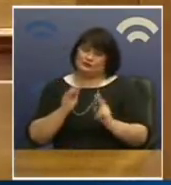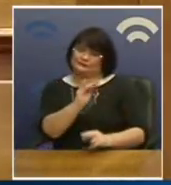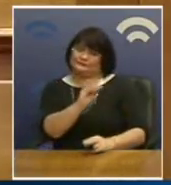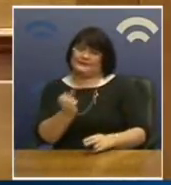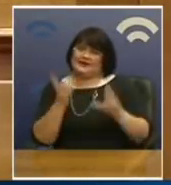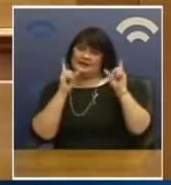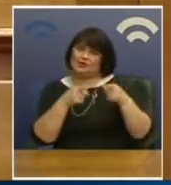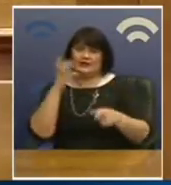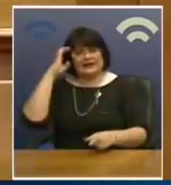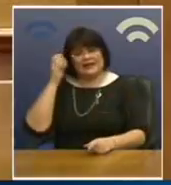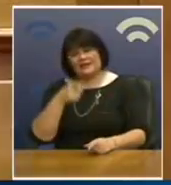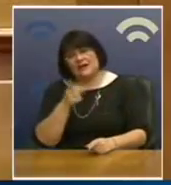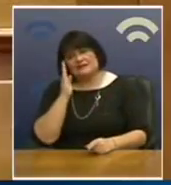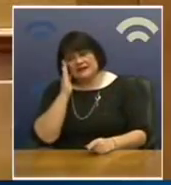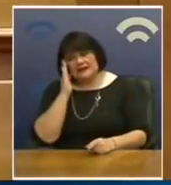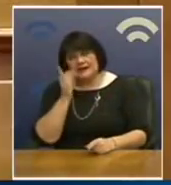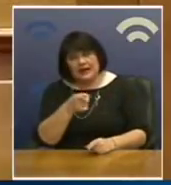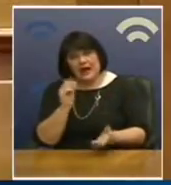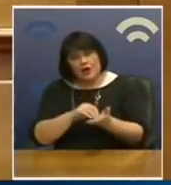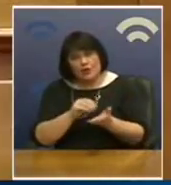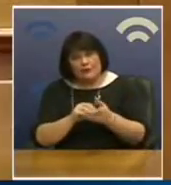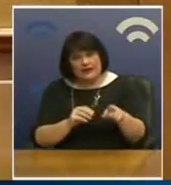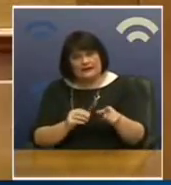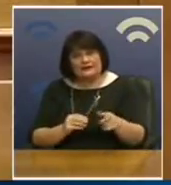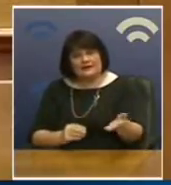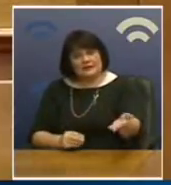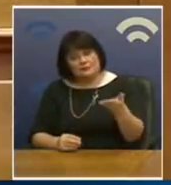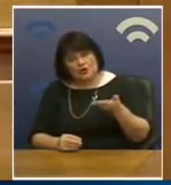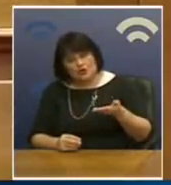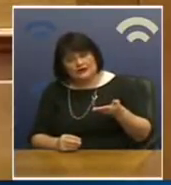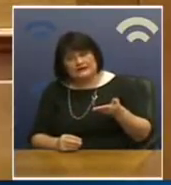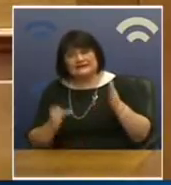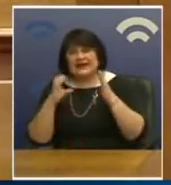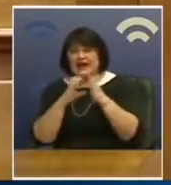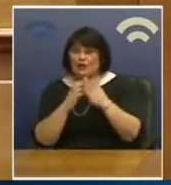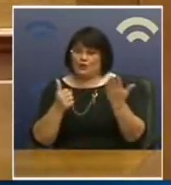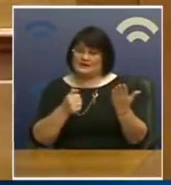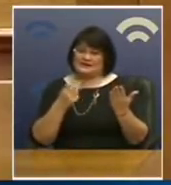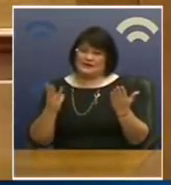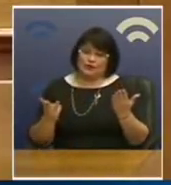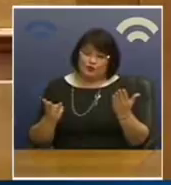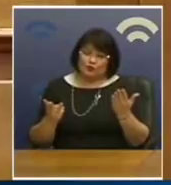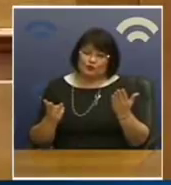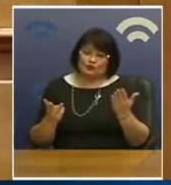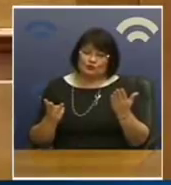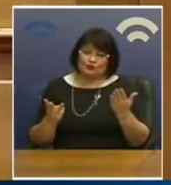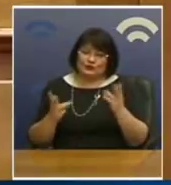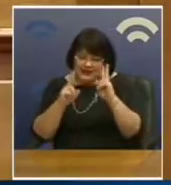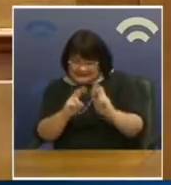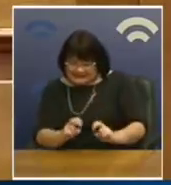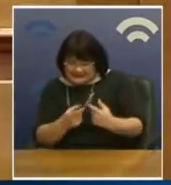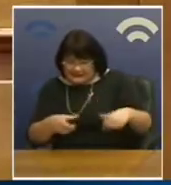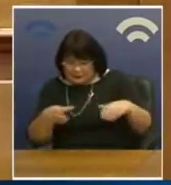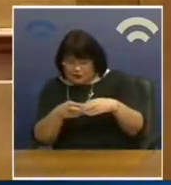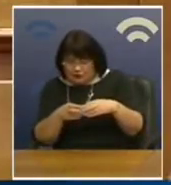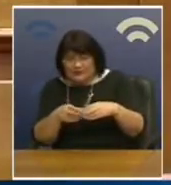να θυμάστε επίσης ότι η πρόταση που φέρατε για το άρθρο 68 και τις εξεταστικές επιτροπές